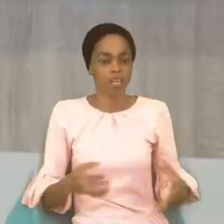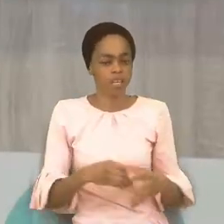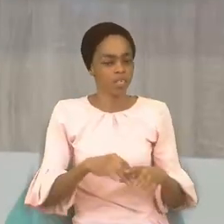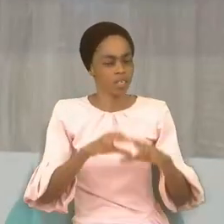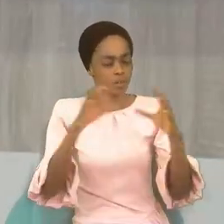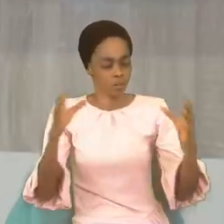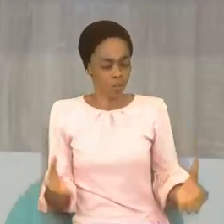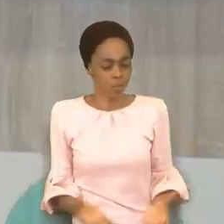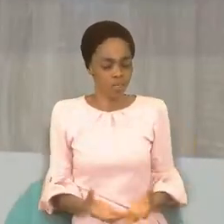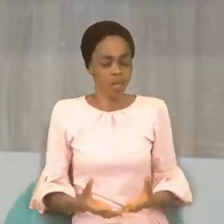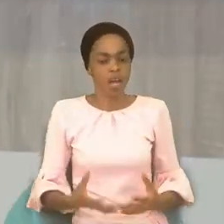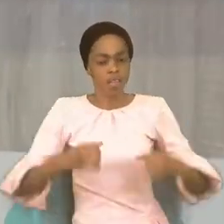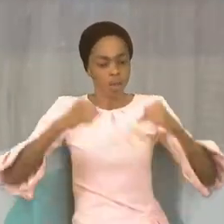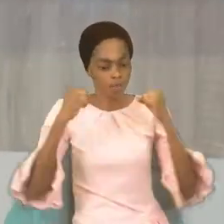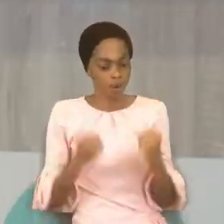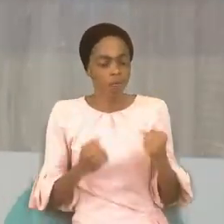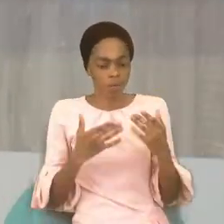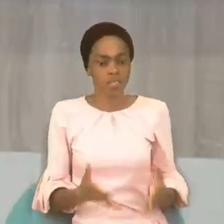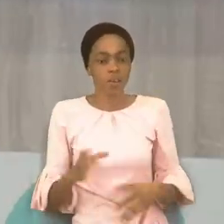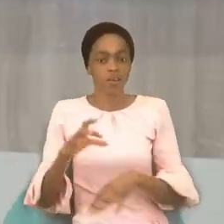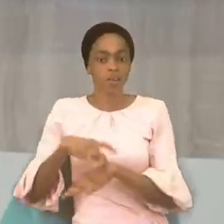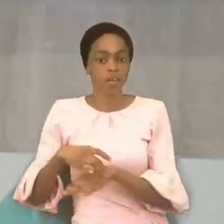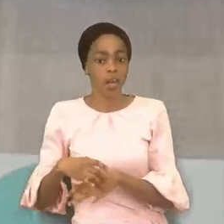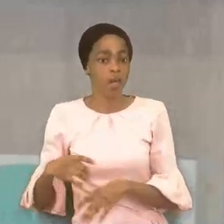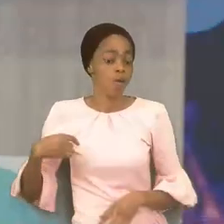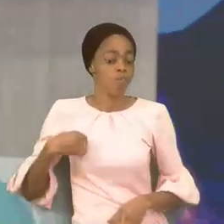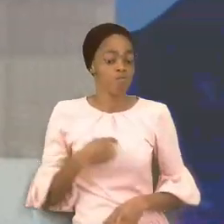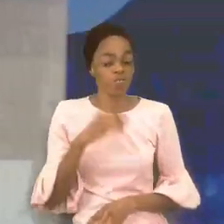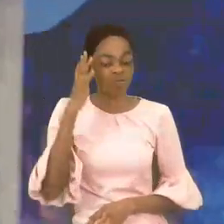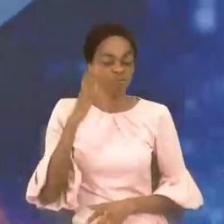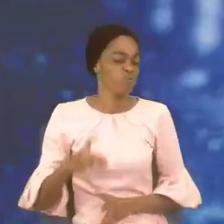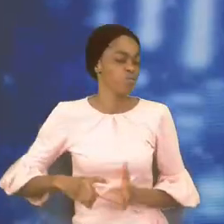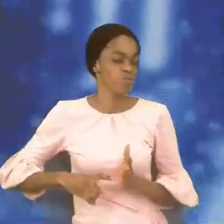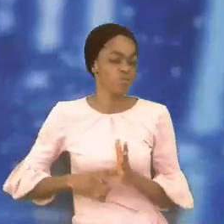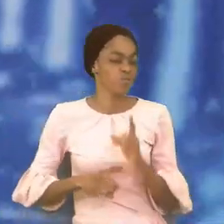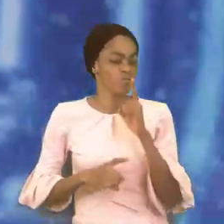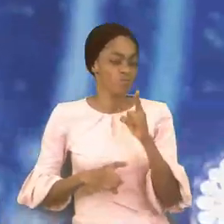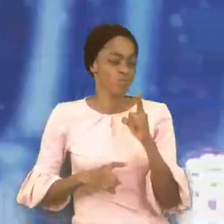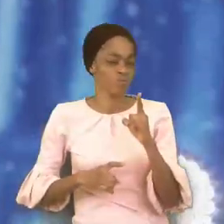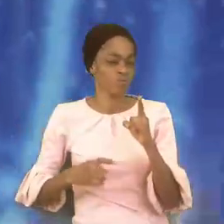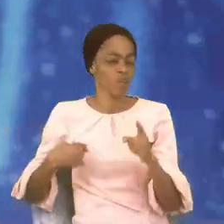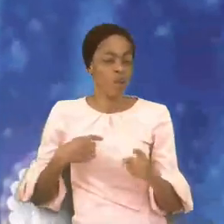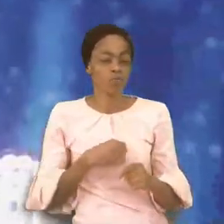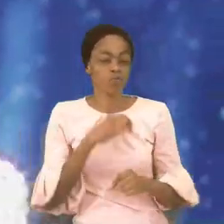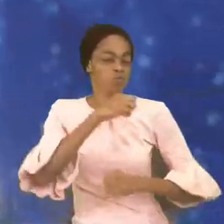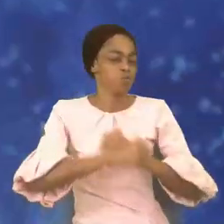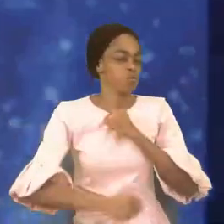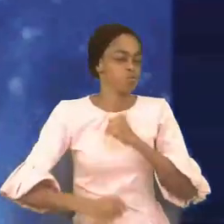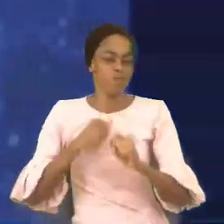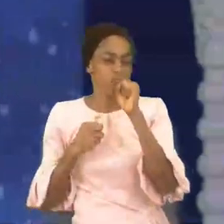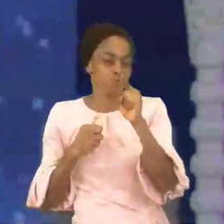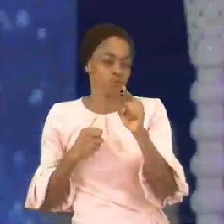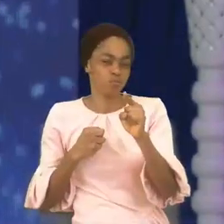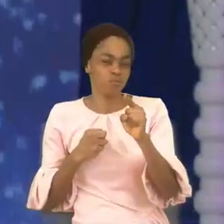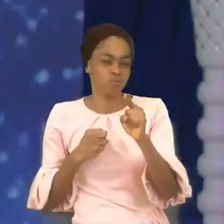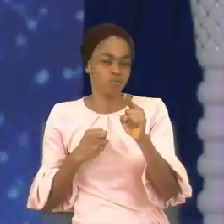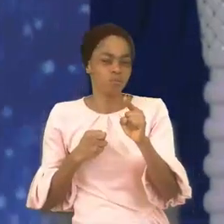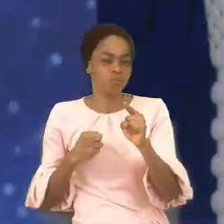les puissances qui sont sur la terre, nous allons te montrer. Tu vas sentir le